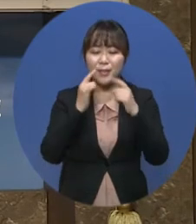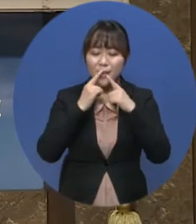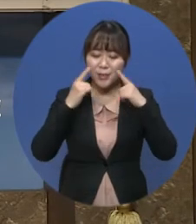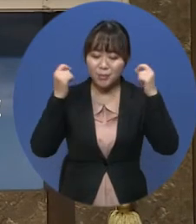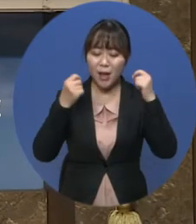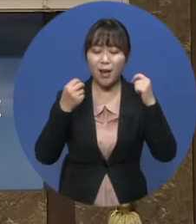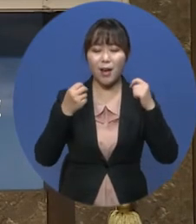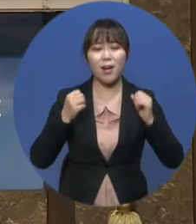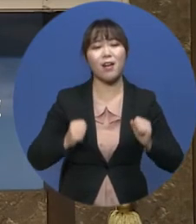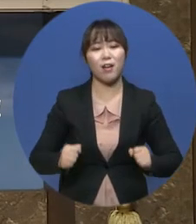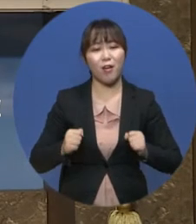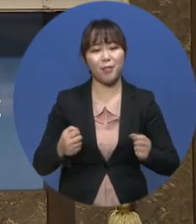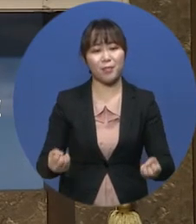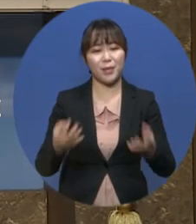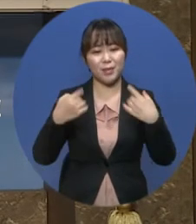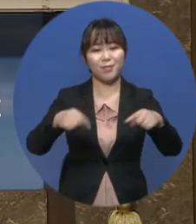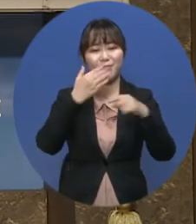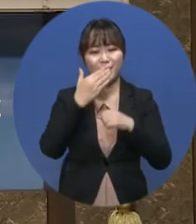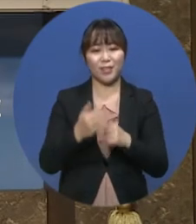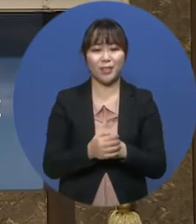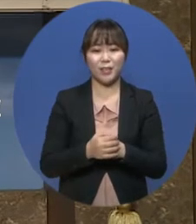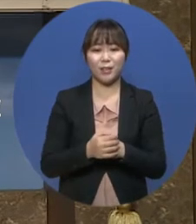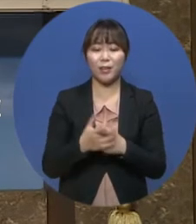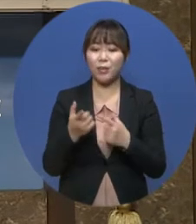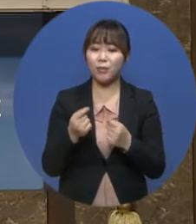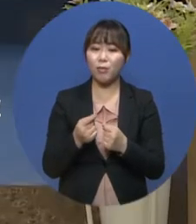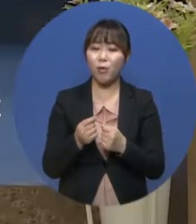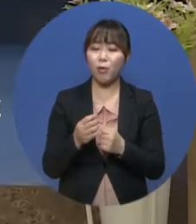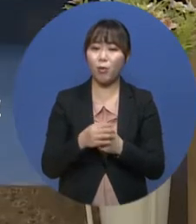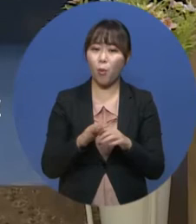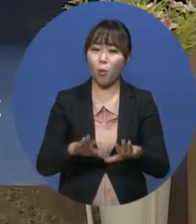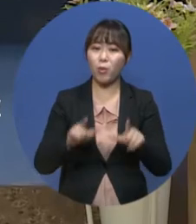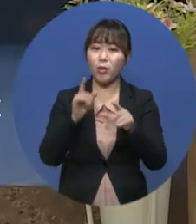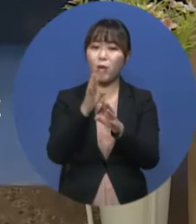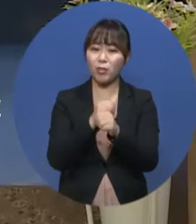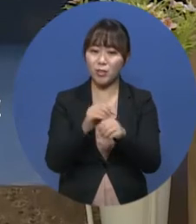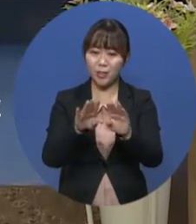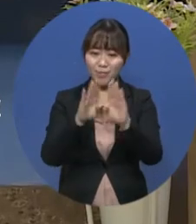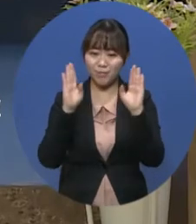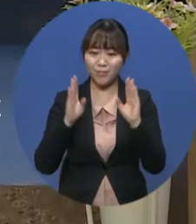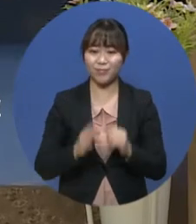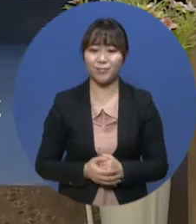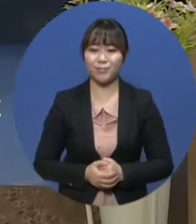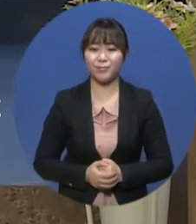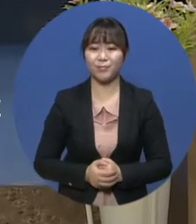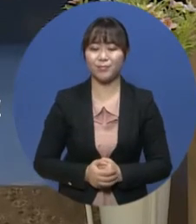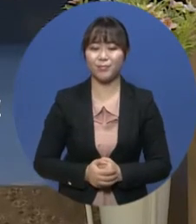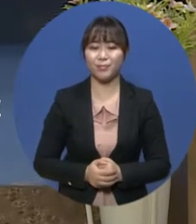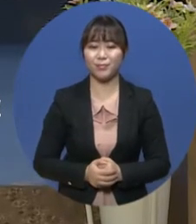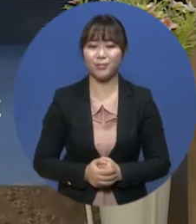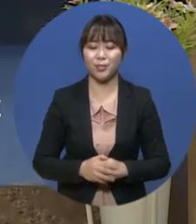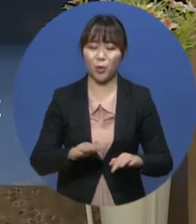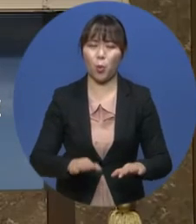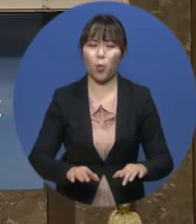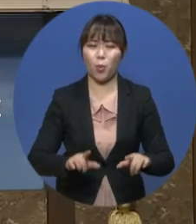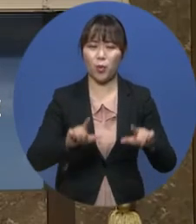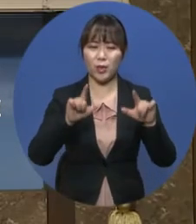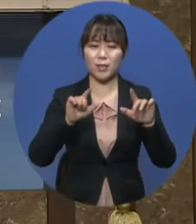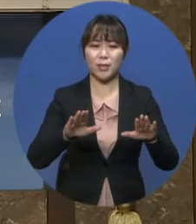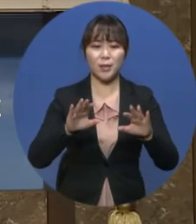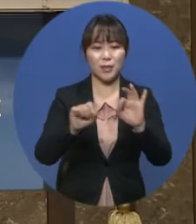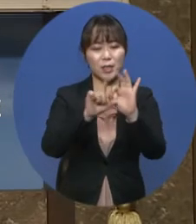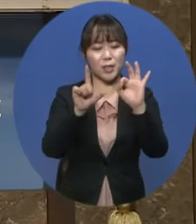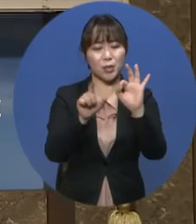같이 참여하는 게 됩니다 스마일 런 페스티벌은 올해는 언제 열리나요 어우 올해 지금